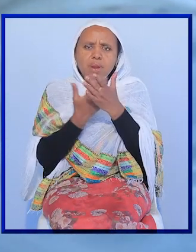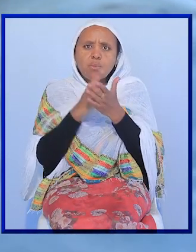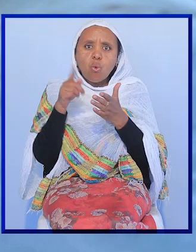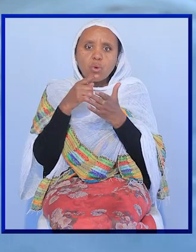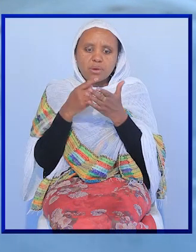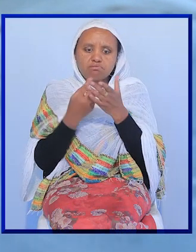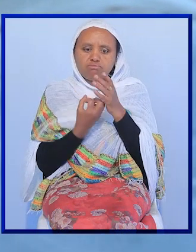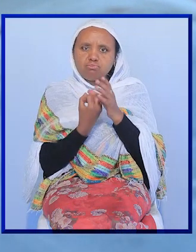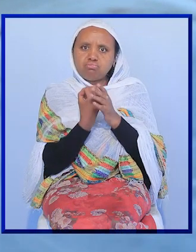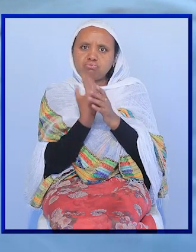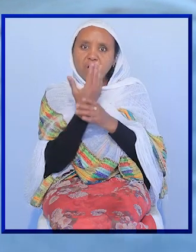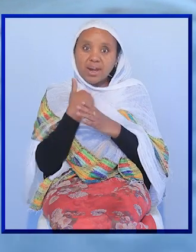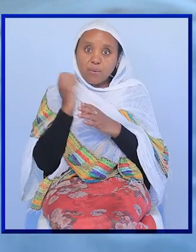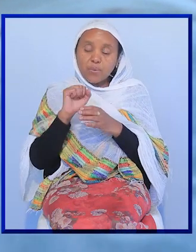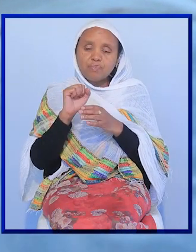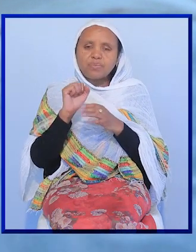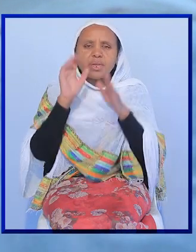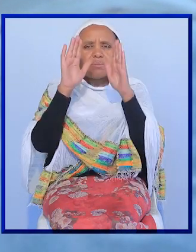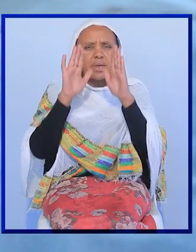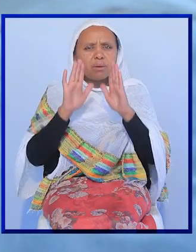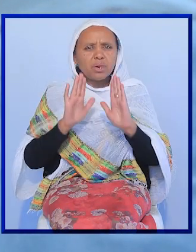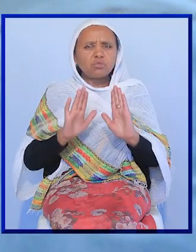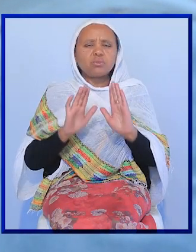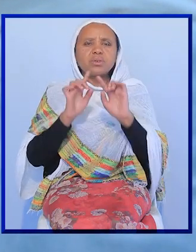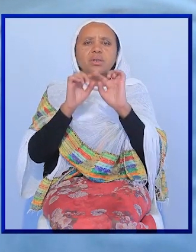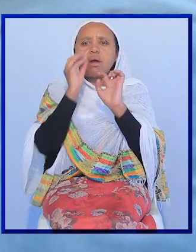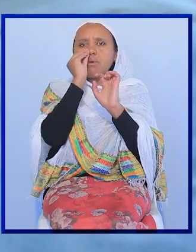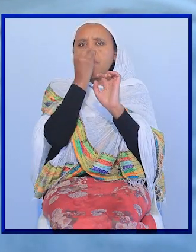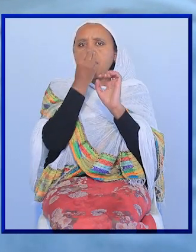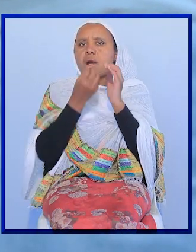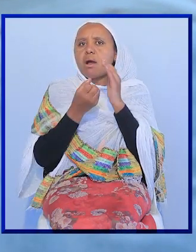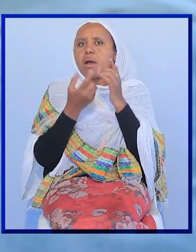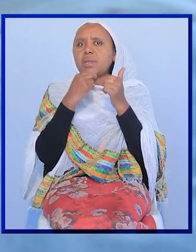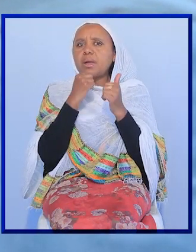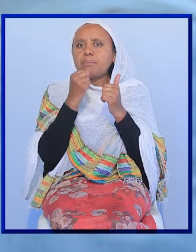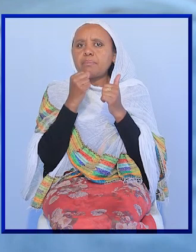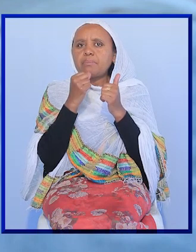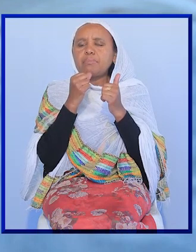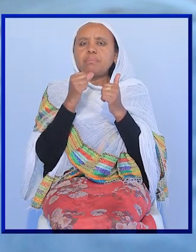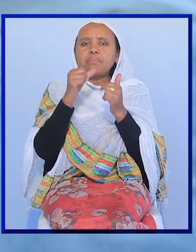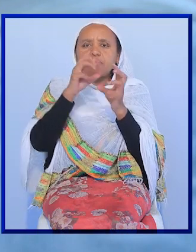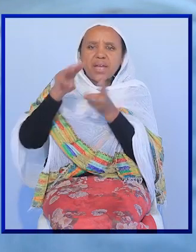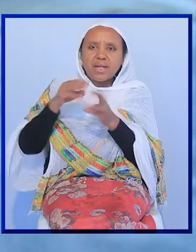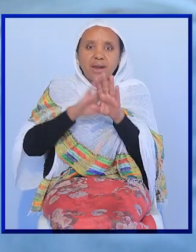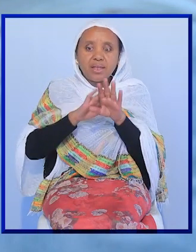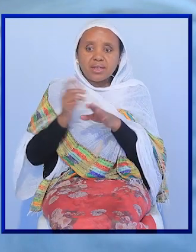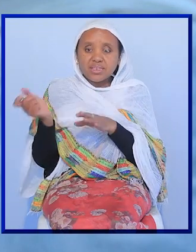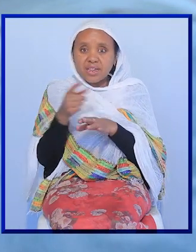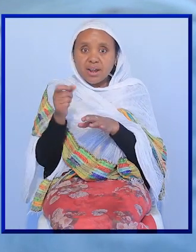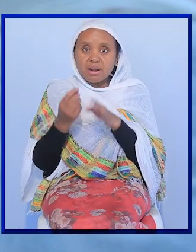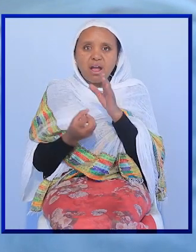ይበቅላል አይበቅልም? ሚገርማችሁ ተክል ይበቅልባታል ግን አበባ አይፈራባትም። ለምን? መንገድ ነቻ። መንገድ ላይ የተዘራ ይበቅላል